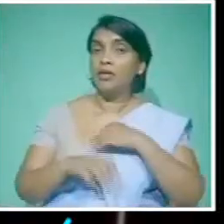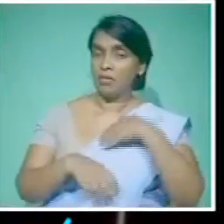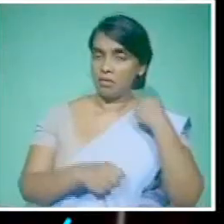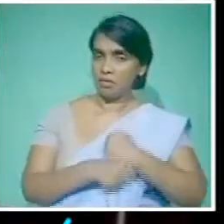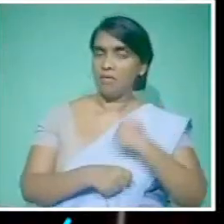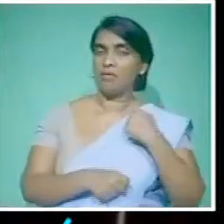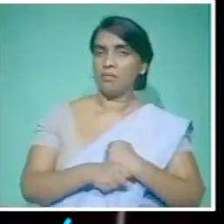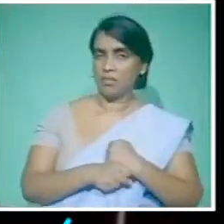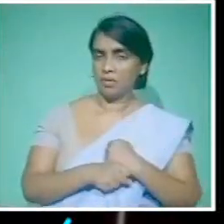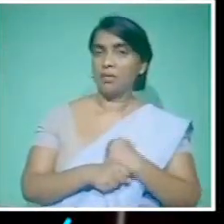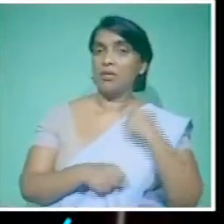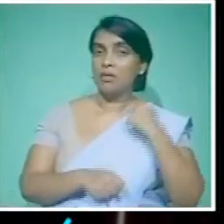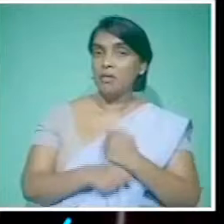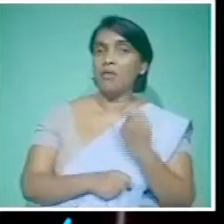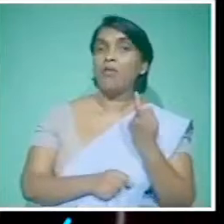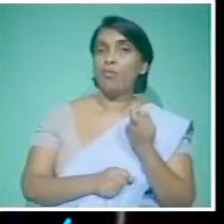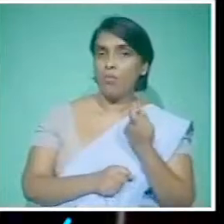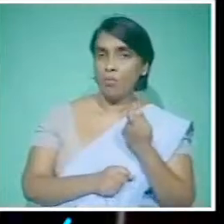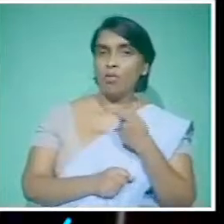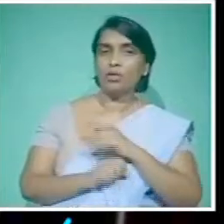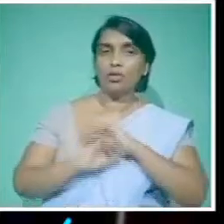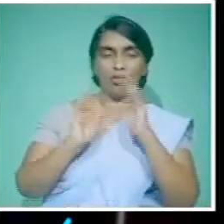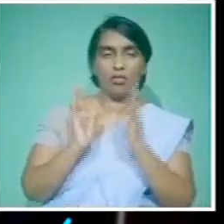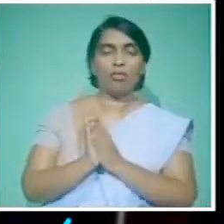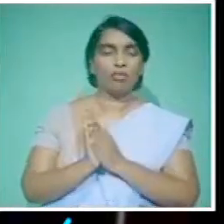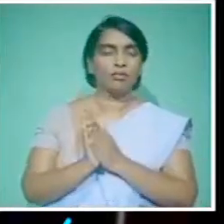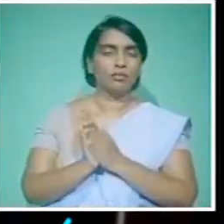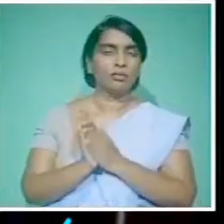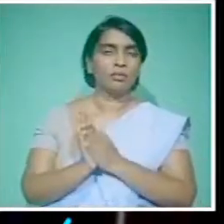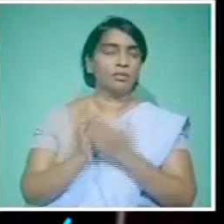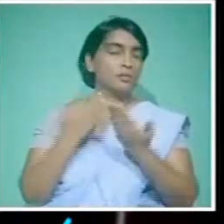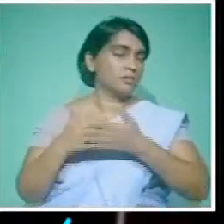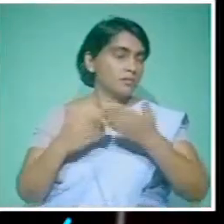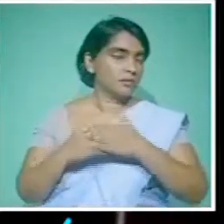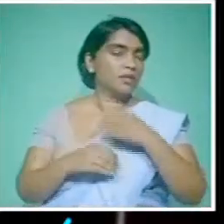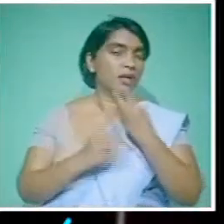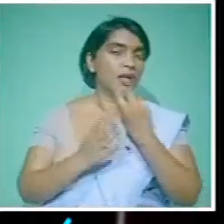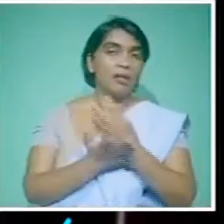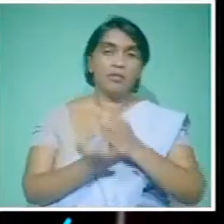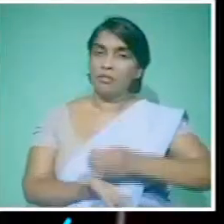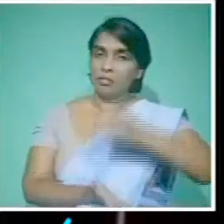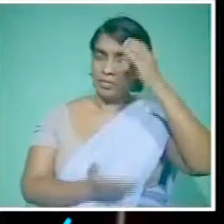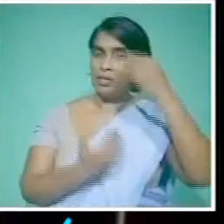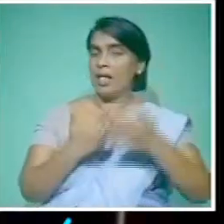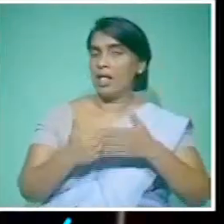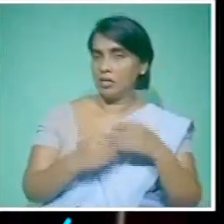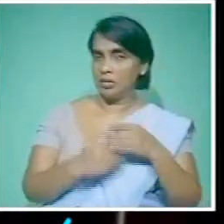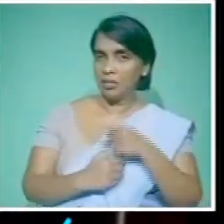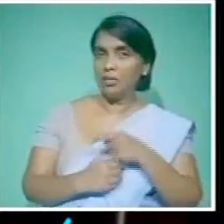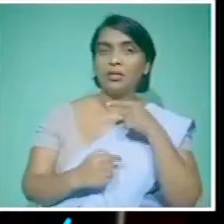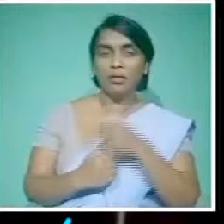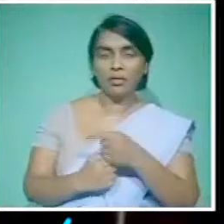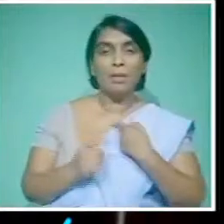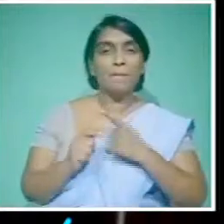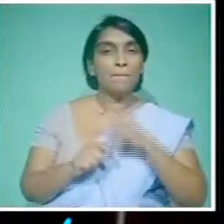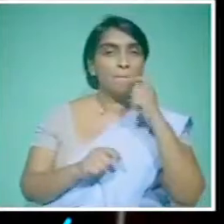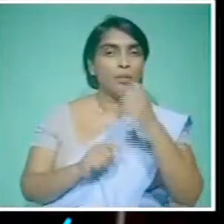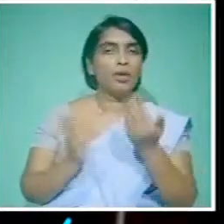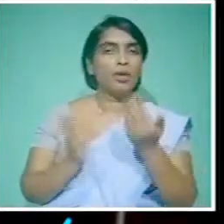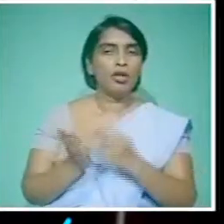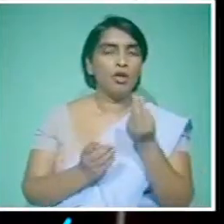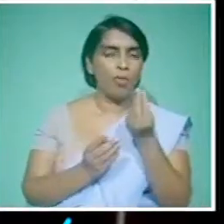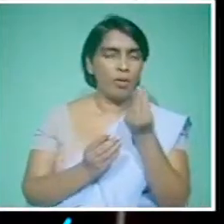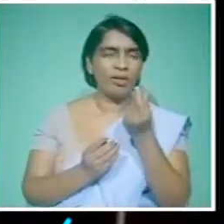රජයේ. රජයේ මුදල් වලින් තමයි මේ ඉතුරු ටික පියවලා මේ නෙළුම් කුළුණ හැදුවේ. එතකොට අපිට ගෙවන්න තියෙන්නේ තව